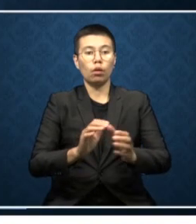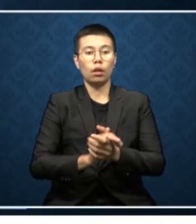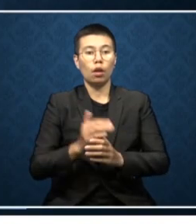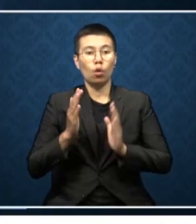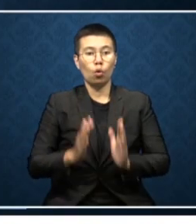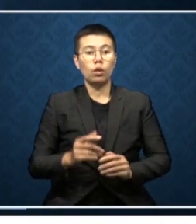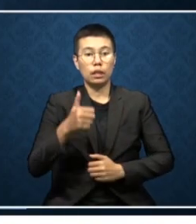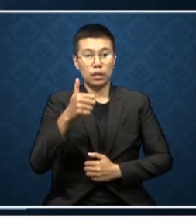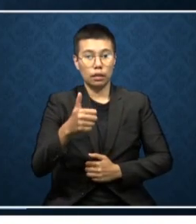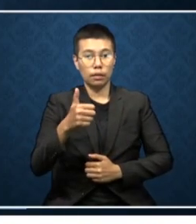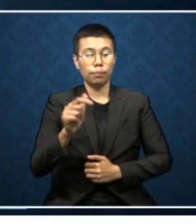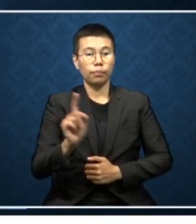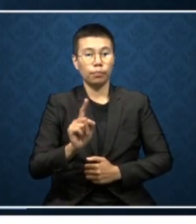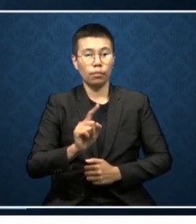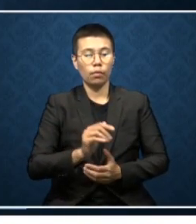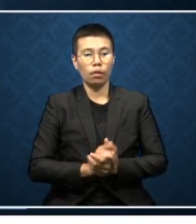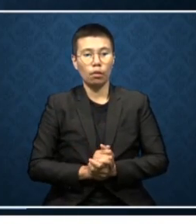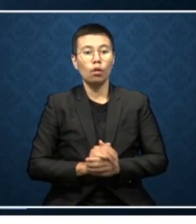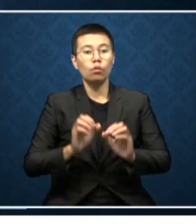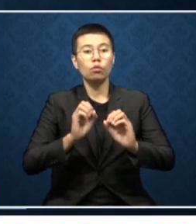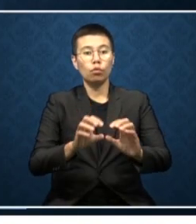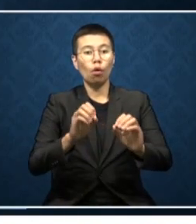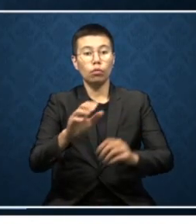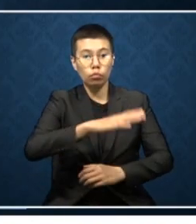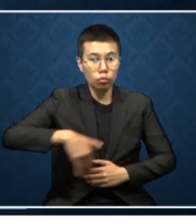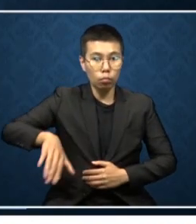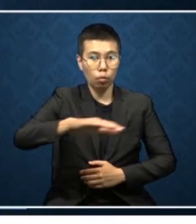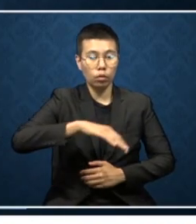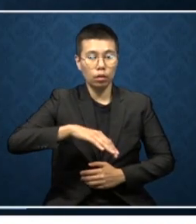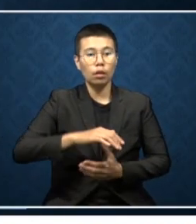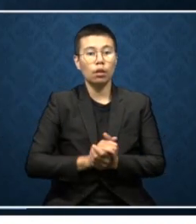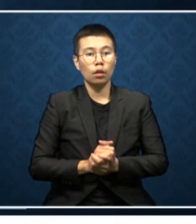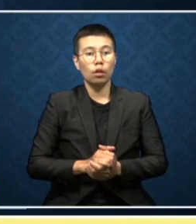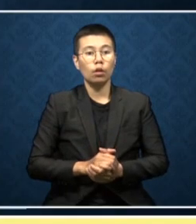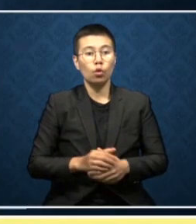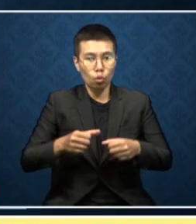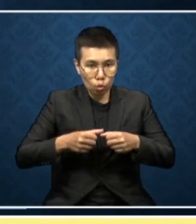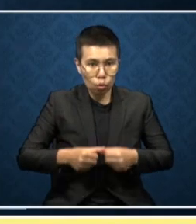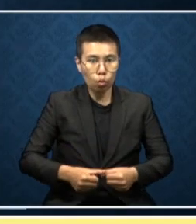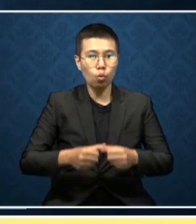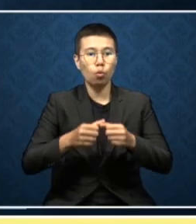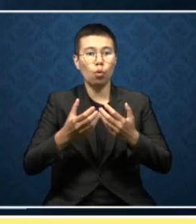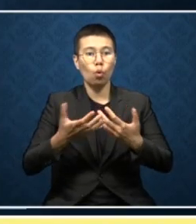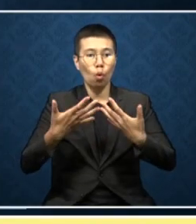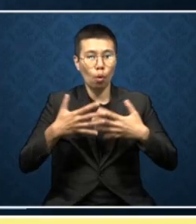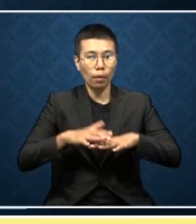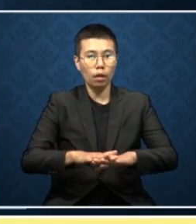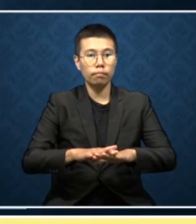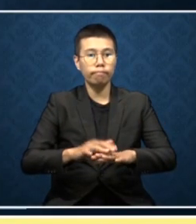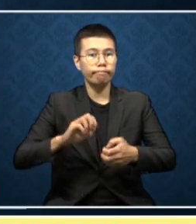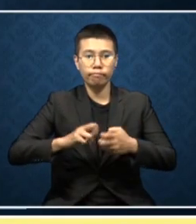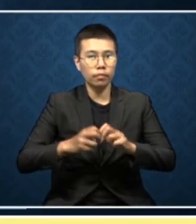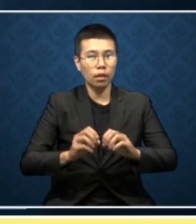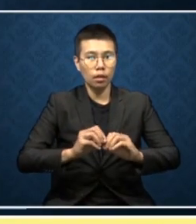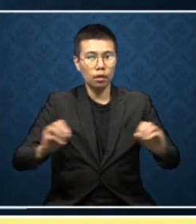คุณธรรมแต่ยังสอนให้ทุกคนสามารถมีชีวิตอยู่ในสังคมร่วมกันได้โดยไม่ทุกข์และมีความ